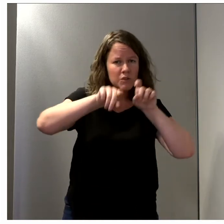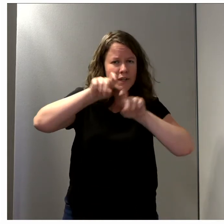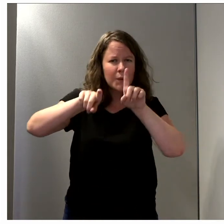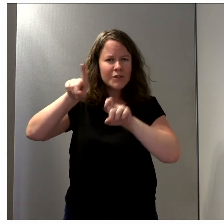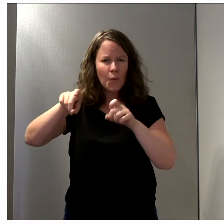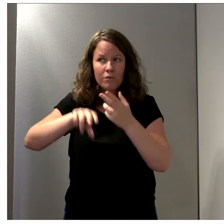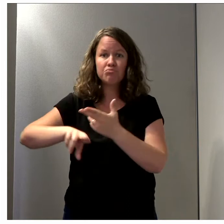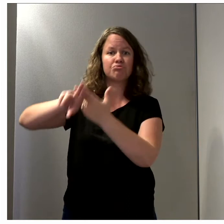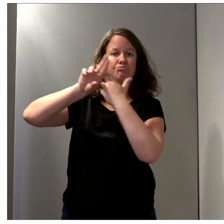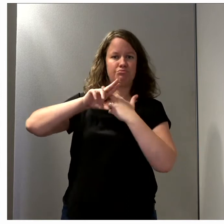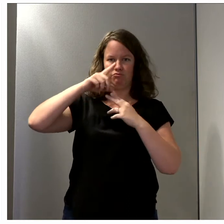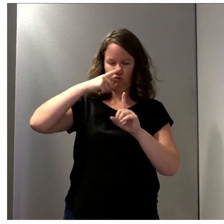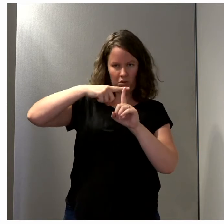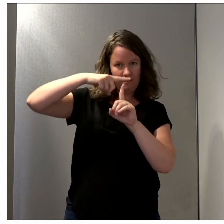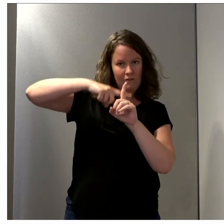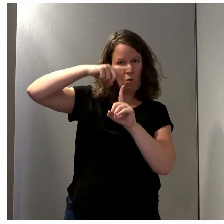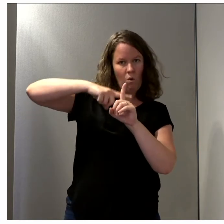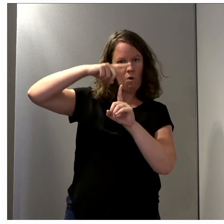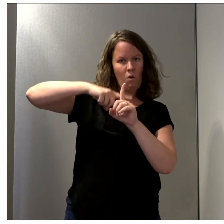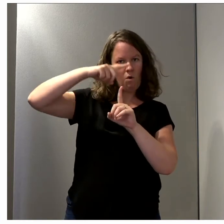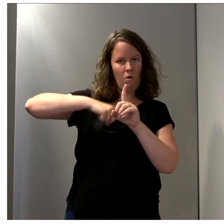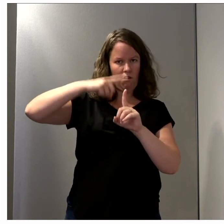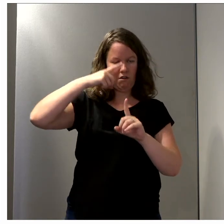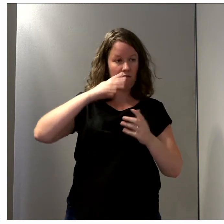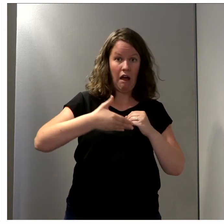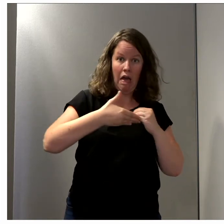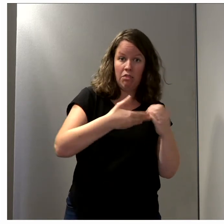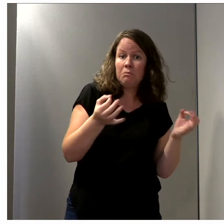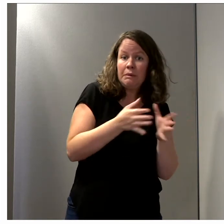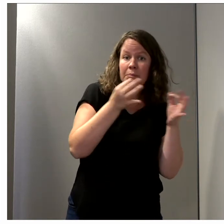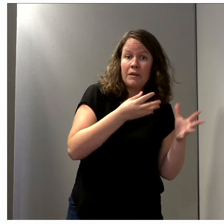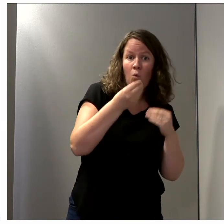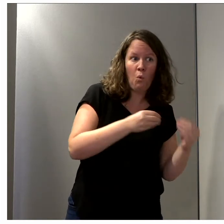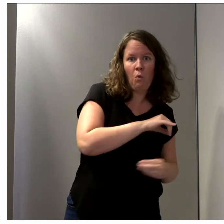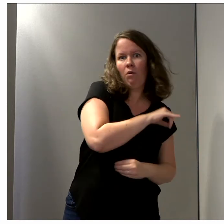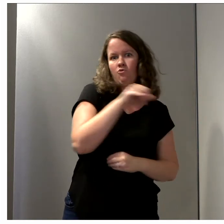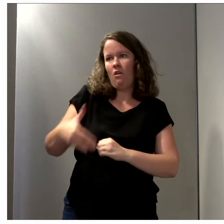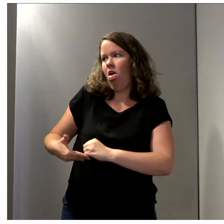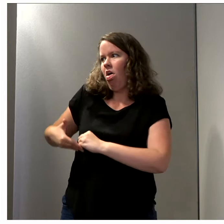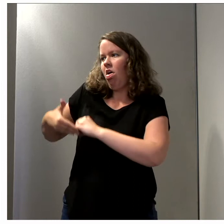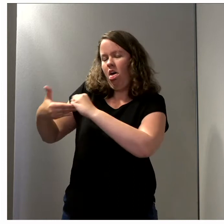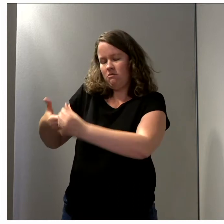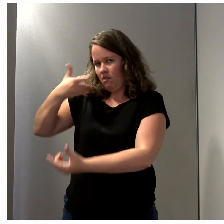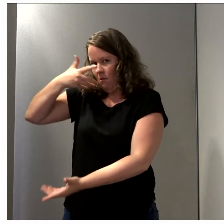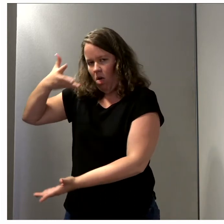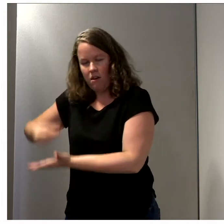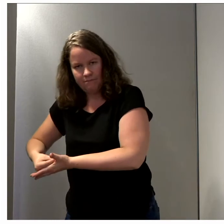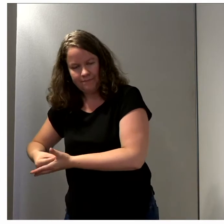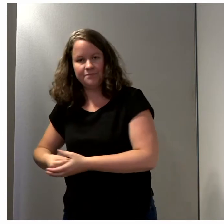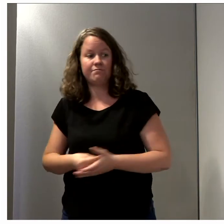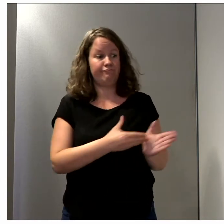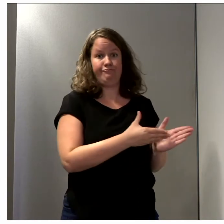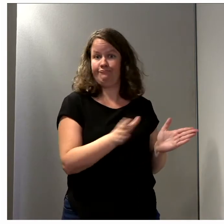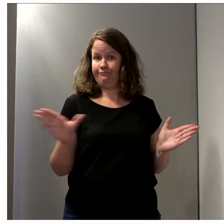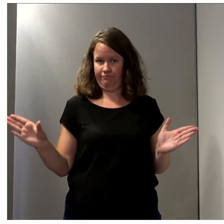depuis l'épuisement complet jusqu'à l'aide occasionnelle. Et ensuite, après, on avance dans le dépliant sur la reconnaissance du proche aidant,